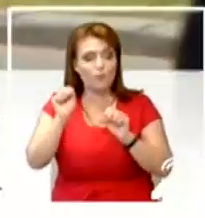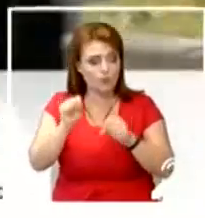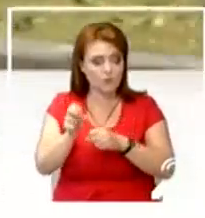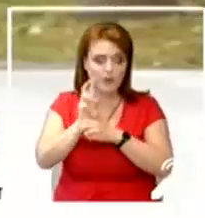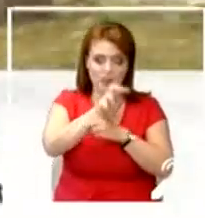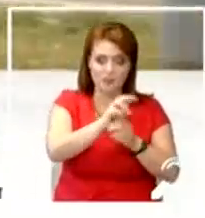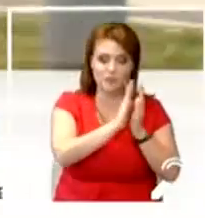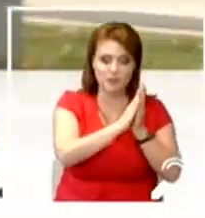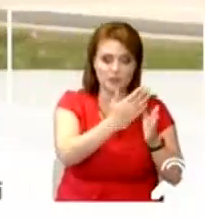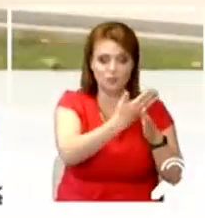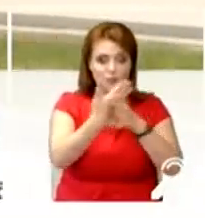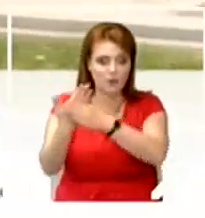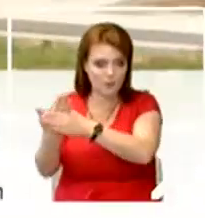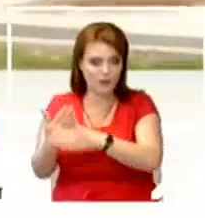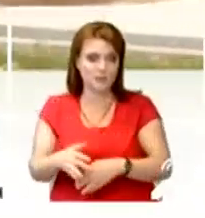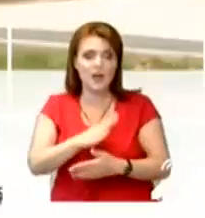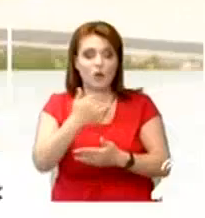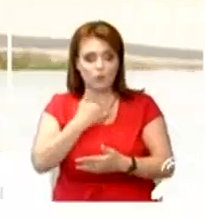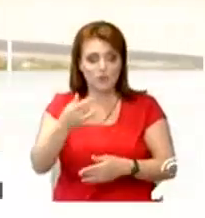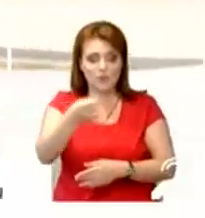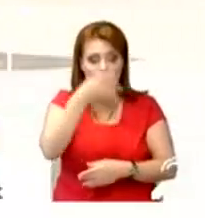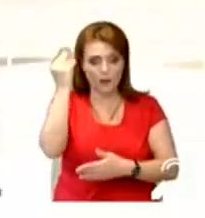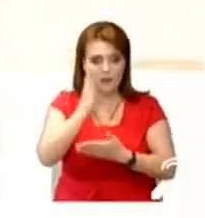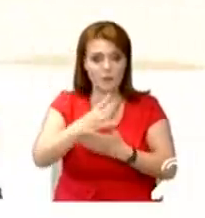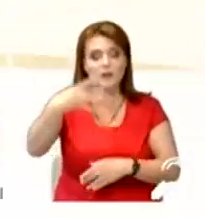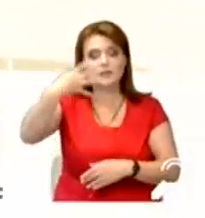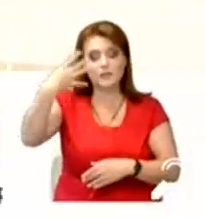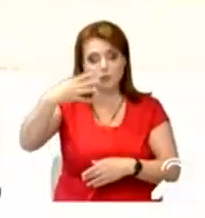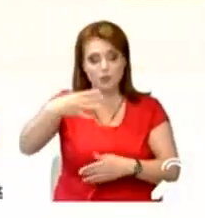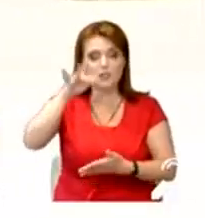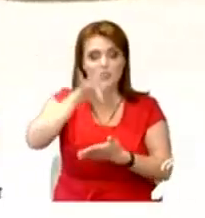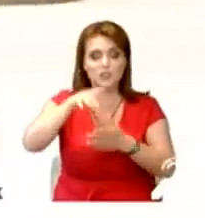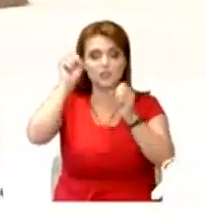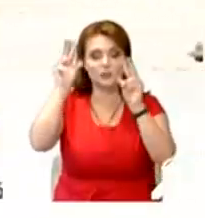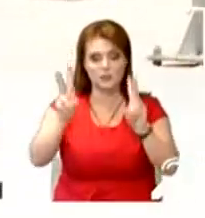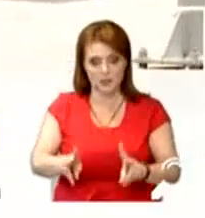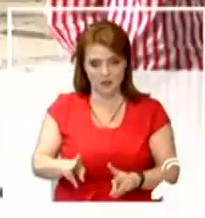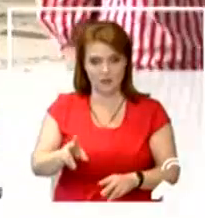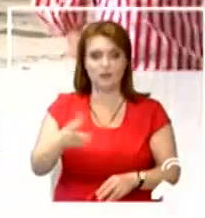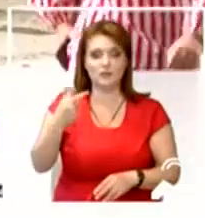psihosocială în cadrul celor 40 de centre comunitare de sănătate mentală.